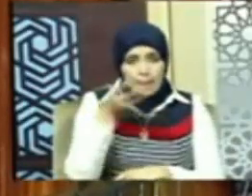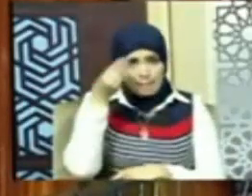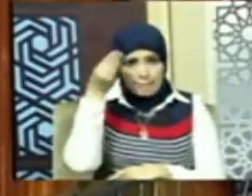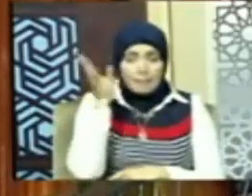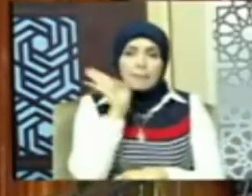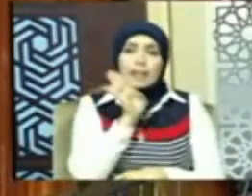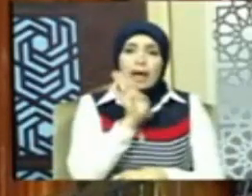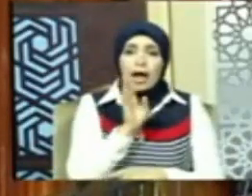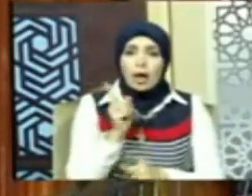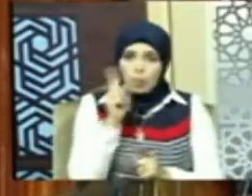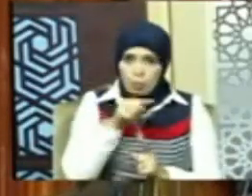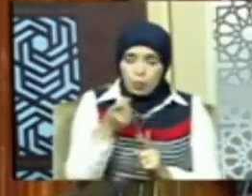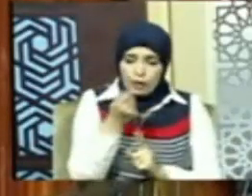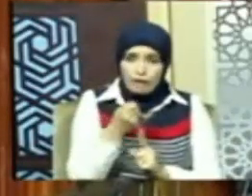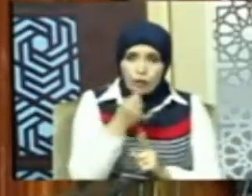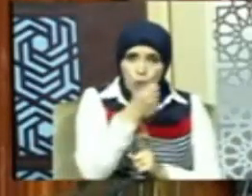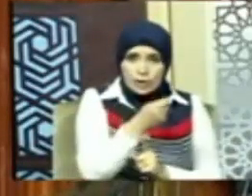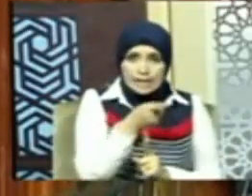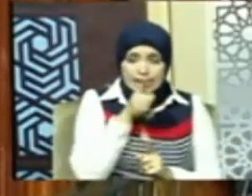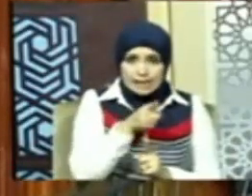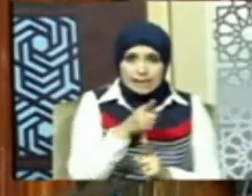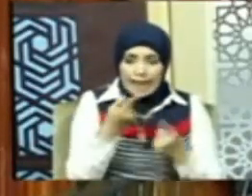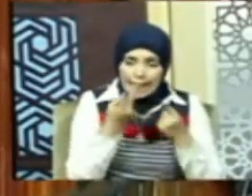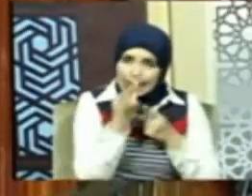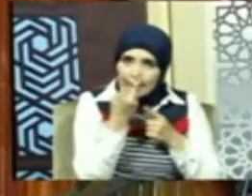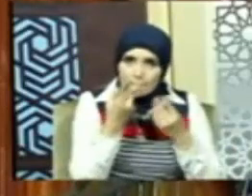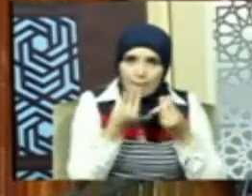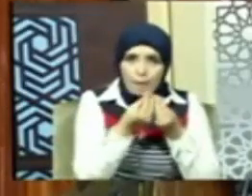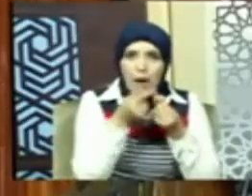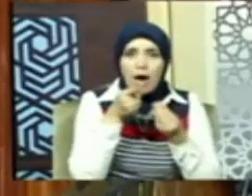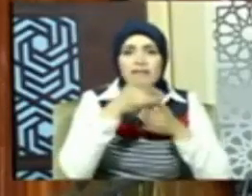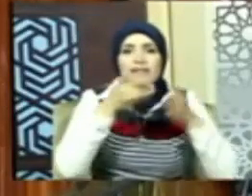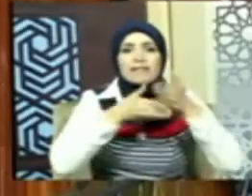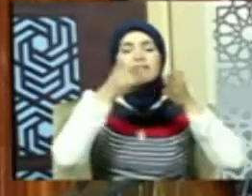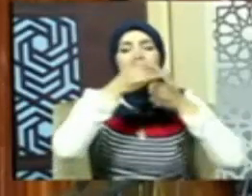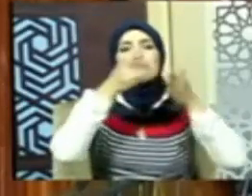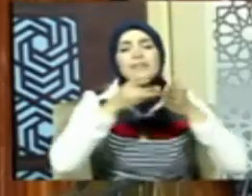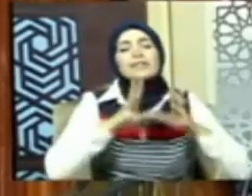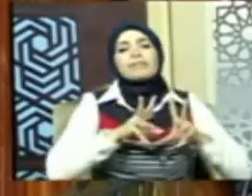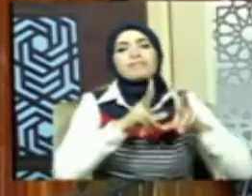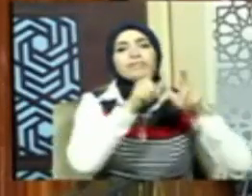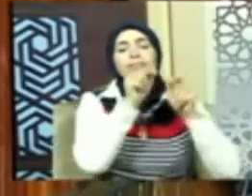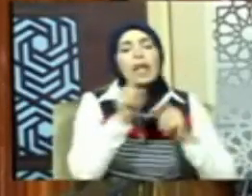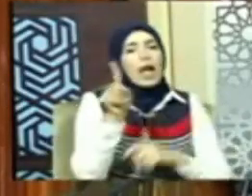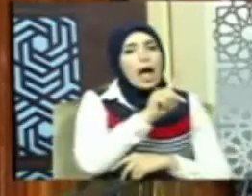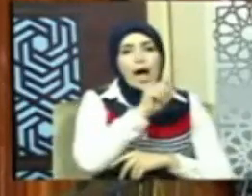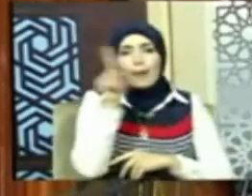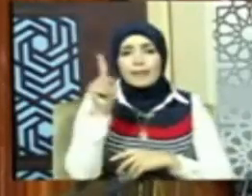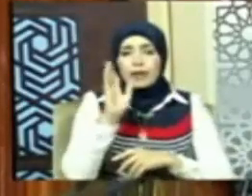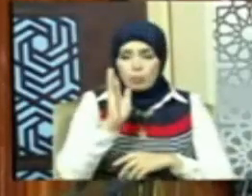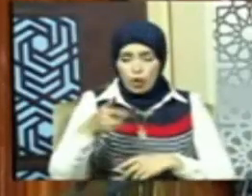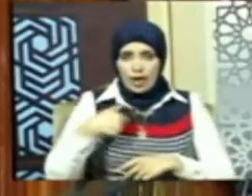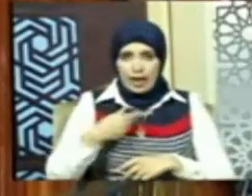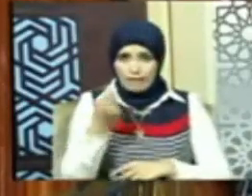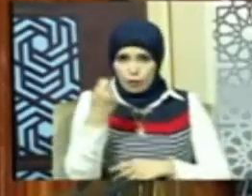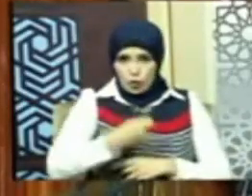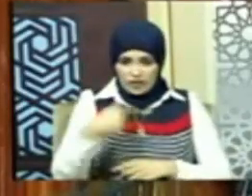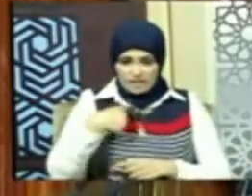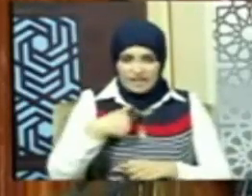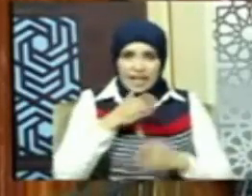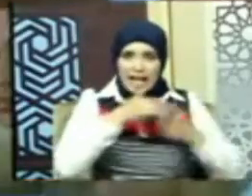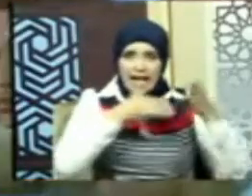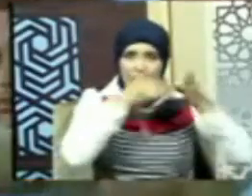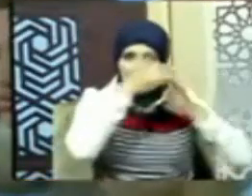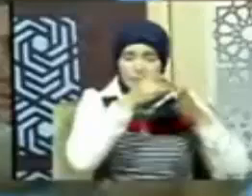الناس ملكه، لم يبن ملك على جهل وإقلال. أروني